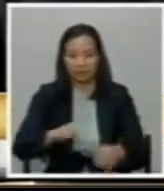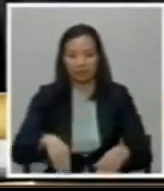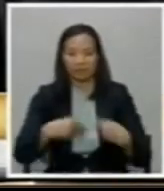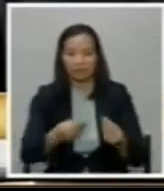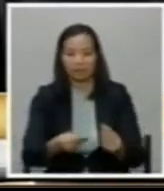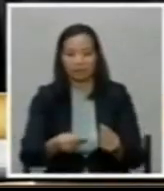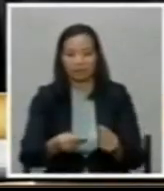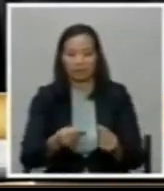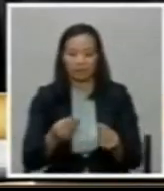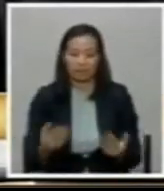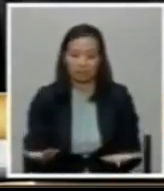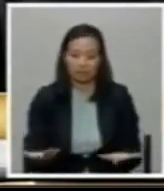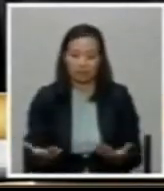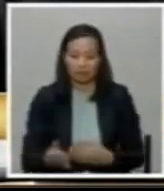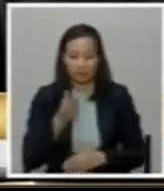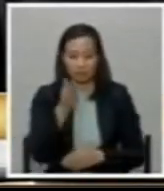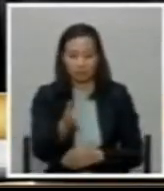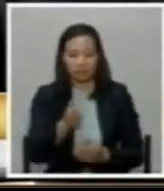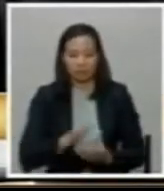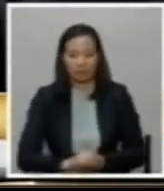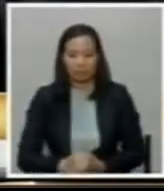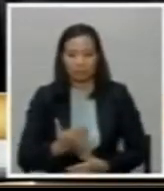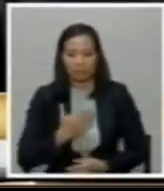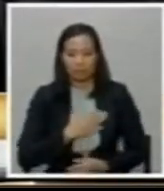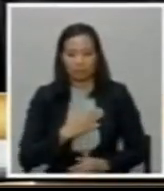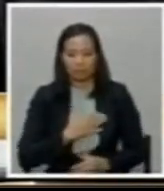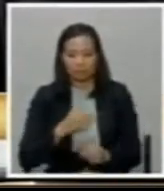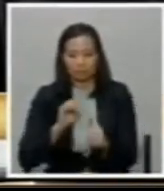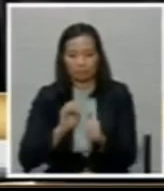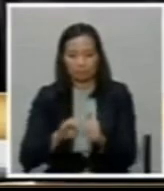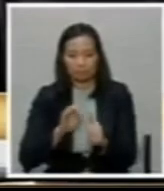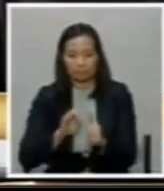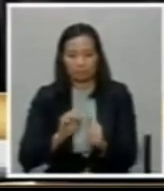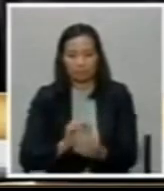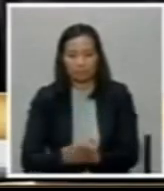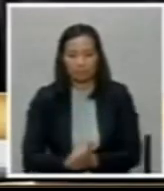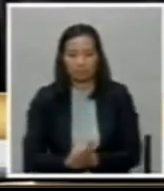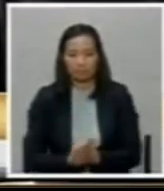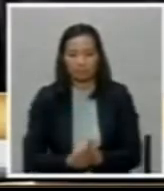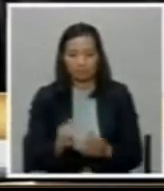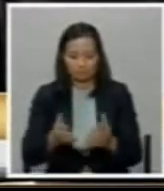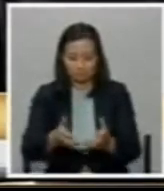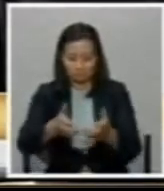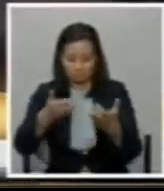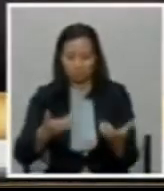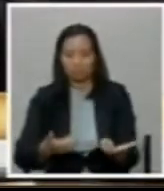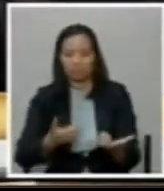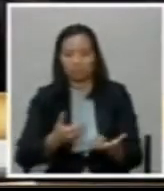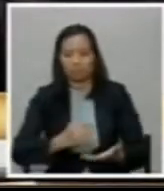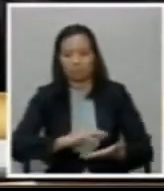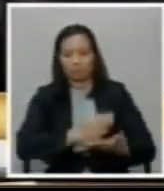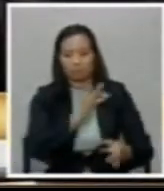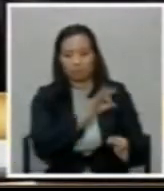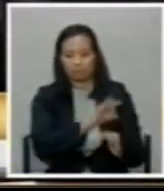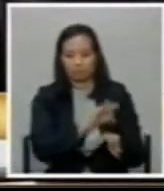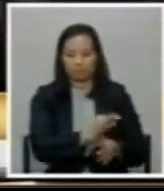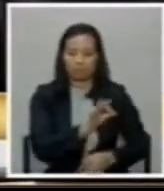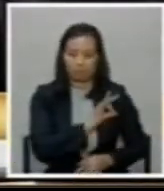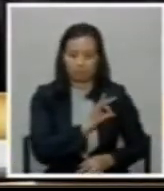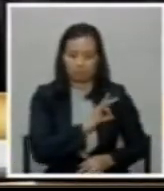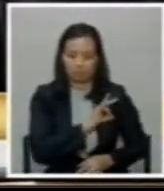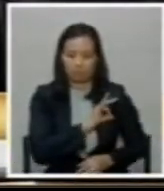ไรในอนาคตนะครับเพราะฉะนั้นอยากจะเสนอว่าท่านน่าจะมีการแยกบัญชีครับบัญชีของสมาชิกก็บั